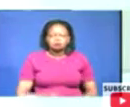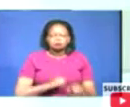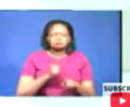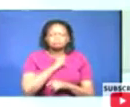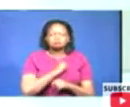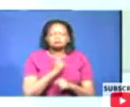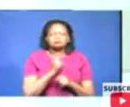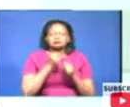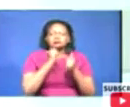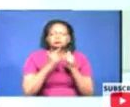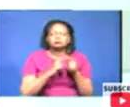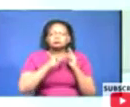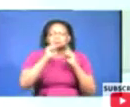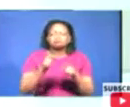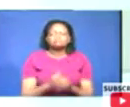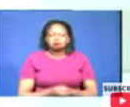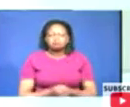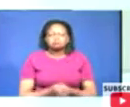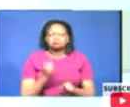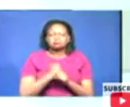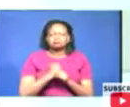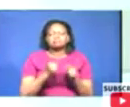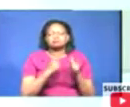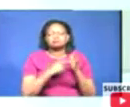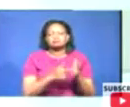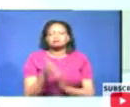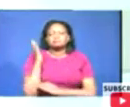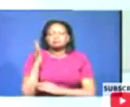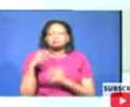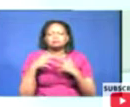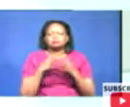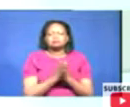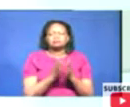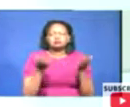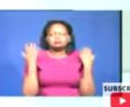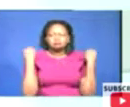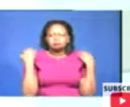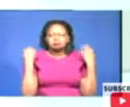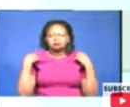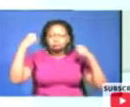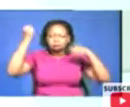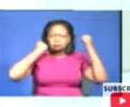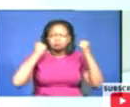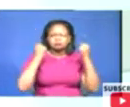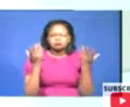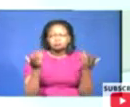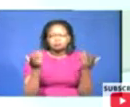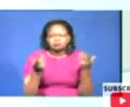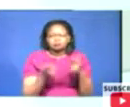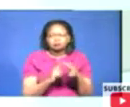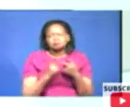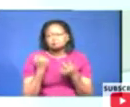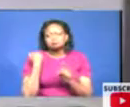duty kama kushuka main gate, kama kwenda exercise za kijeshi, kama ni